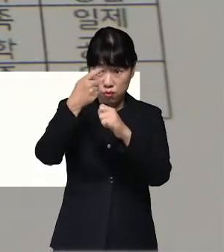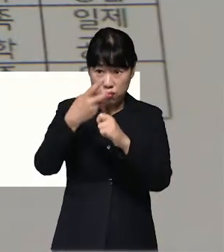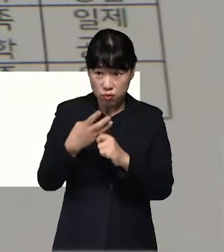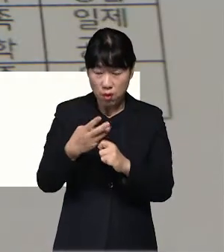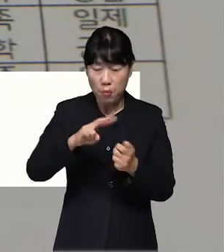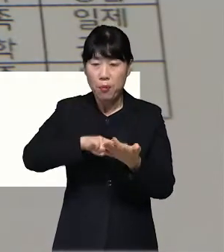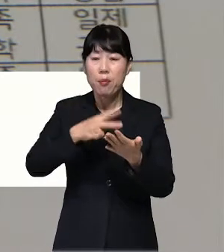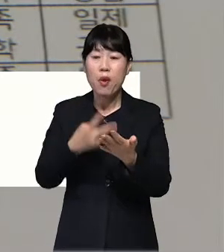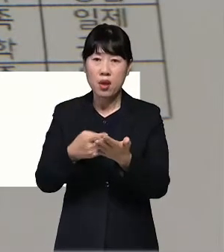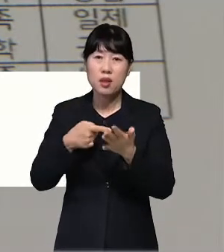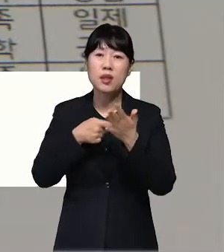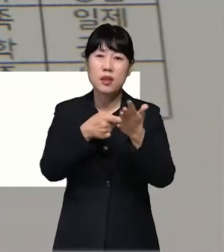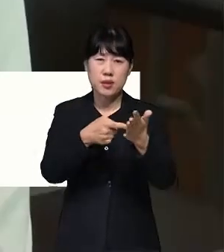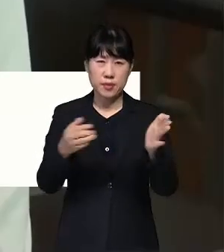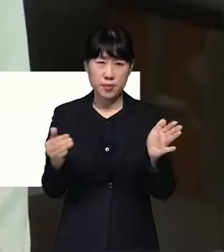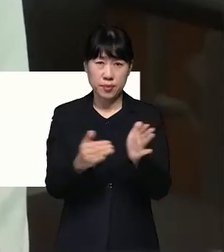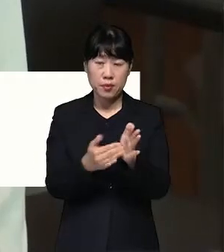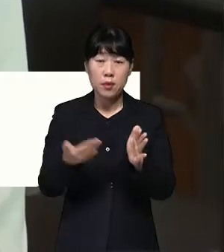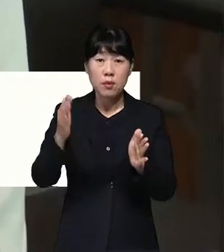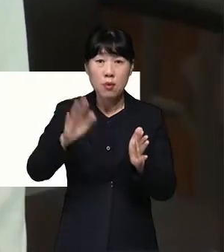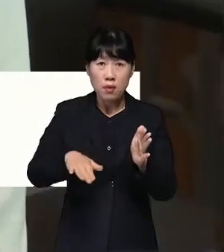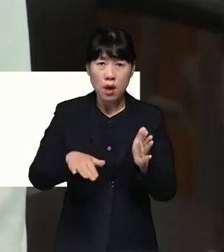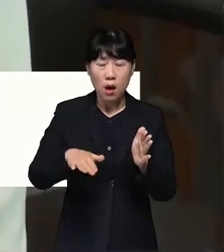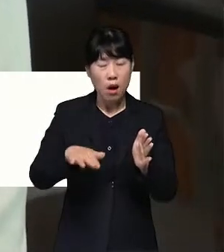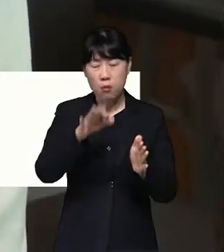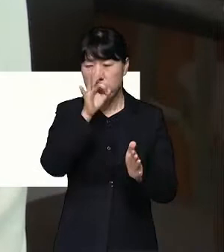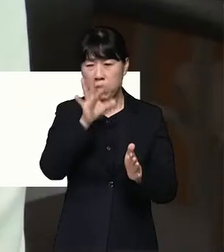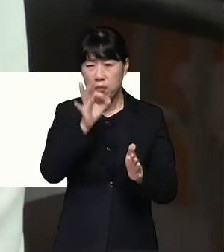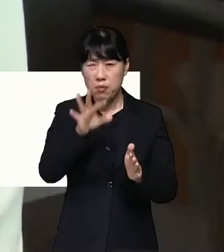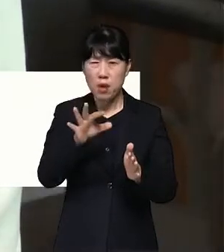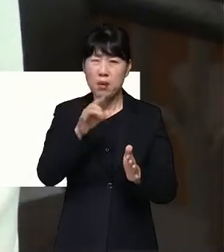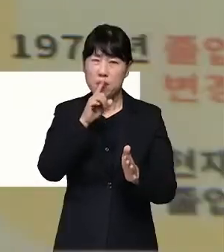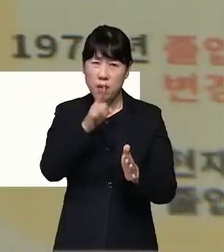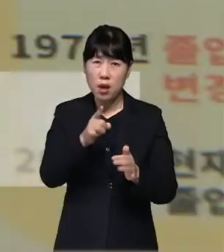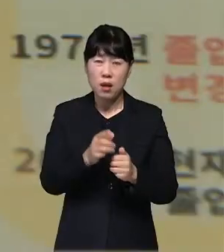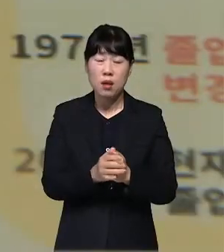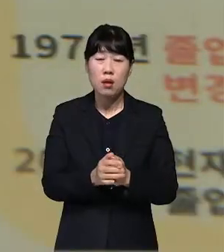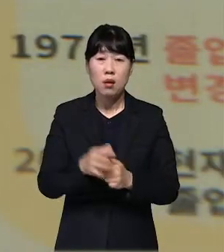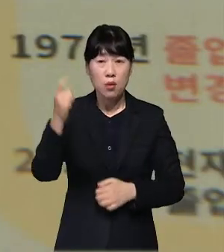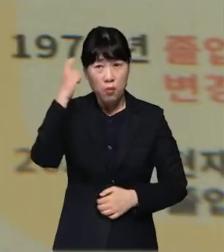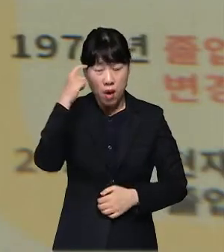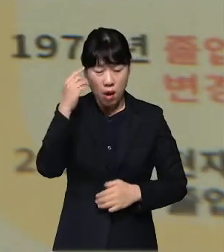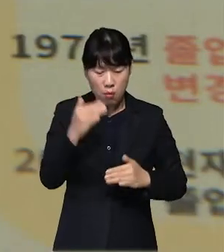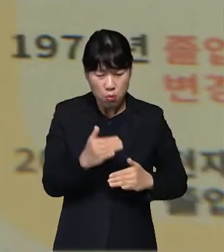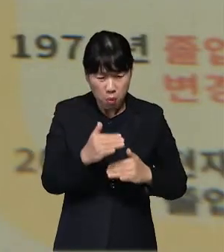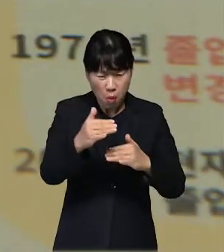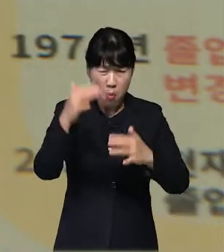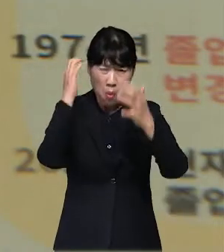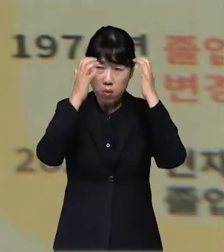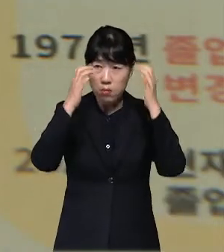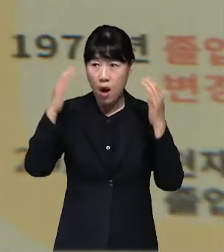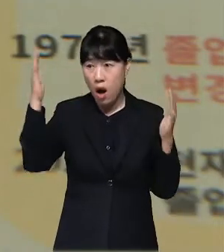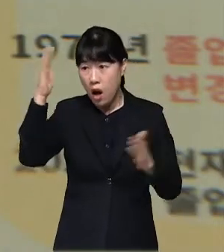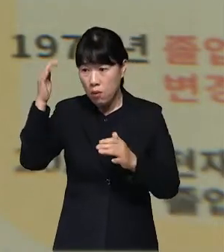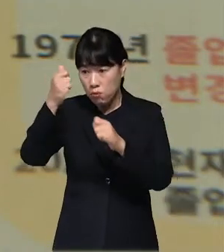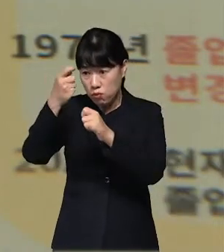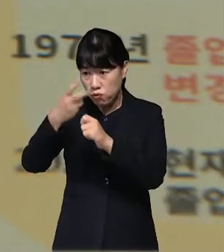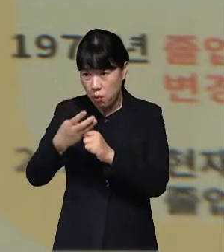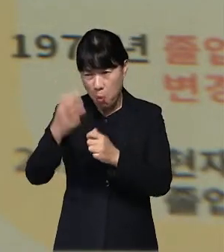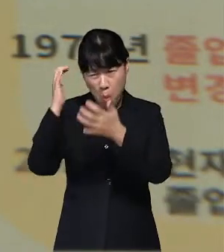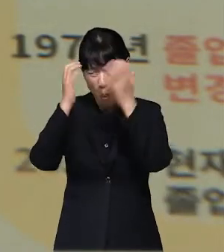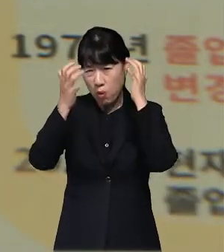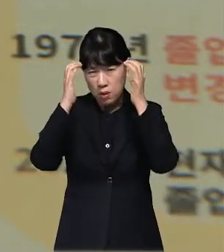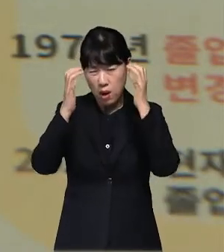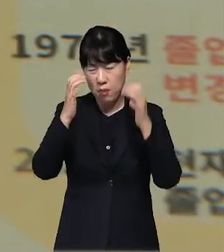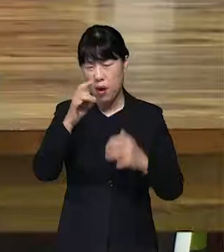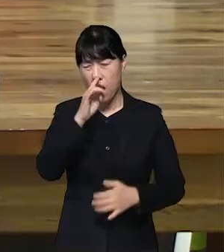청원서를 제출했습니다 하지만 불가 통보를 받았습니다 절차가 복잡하고 학생 혼란이 우려된다 는